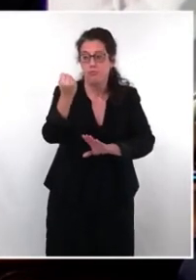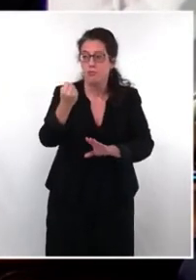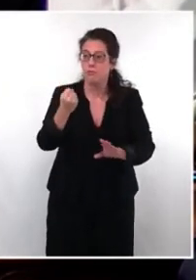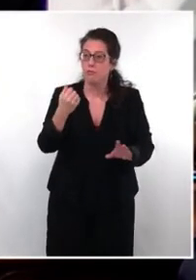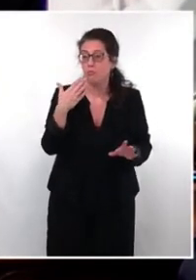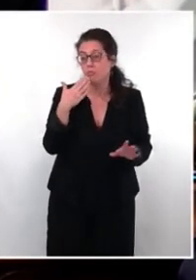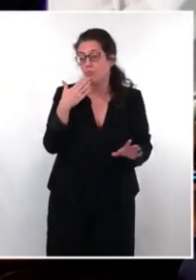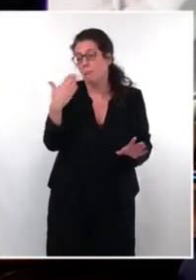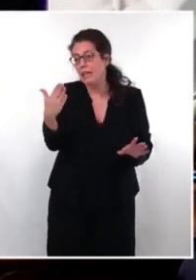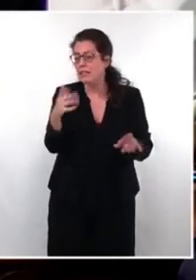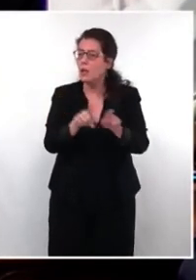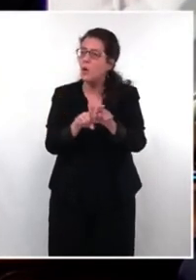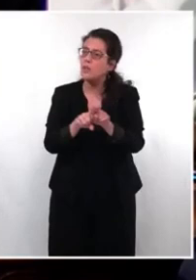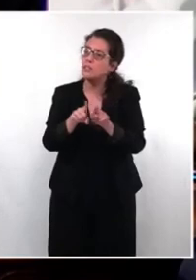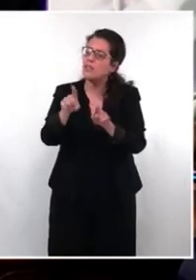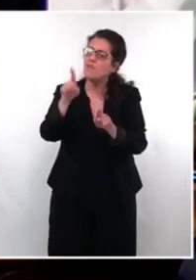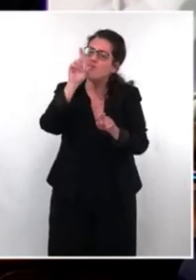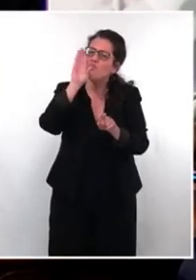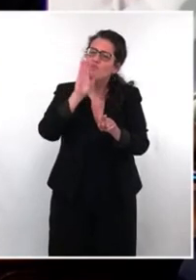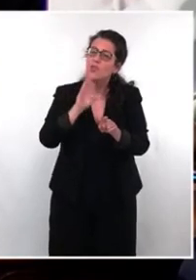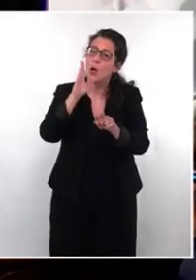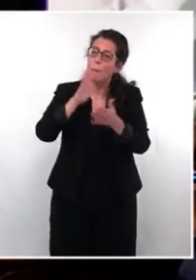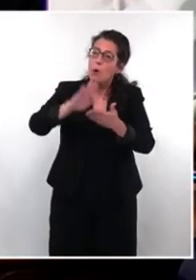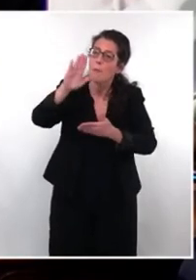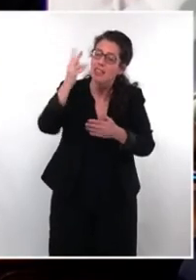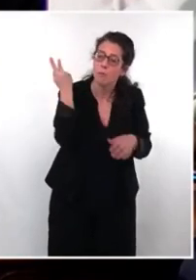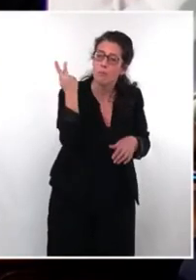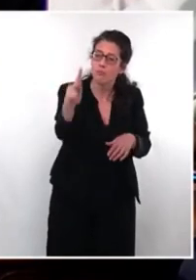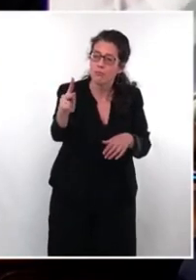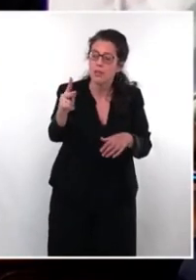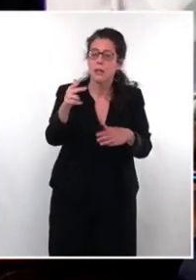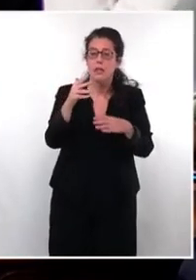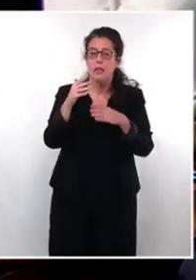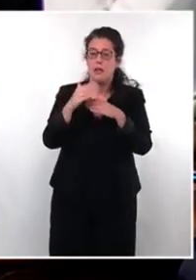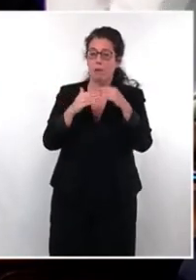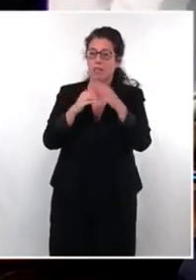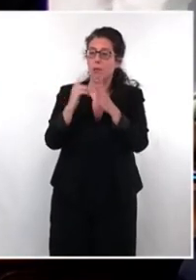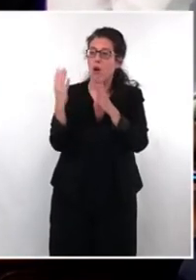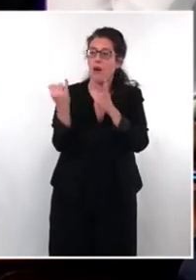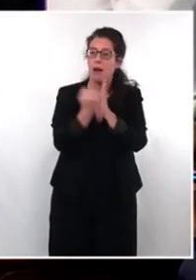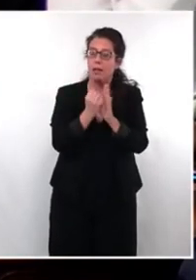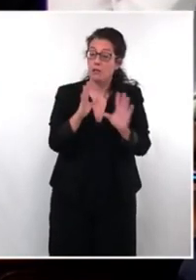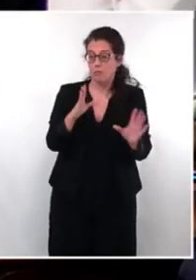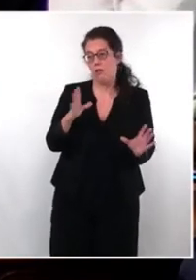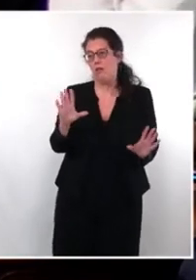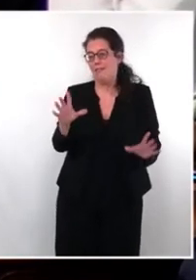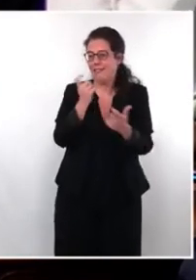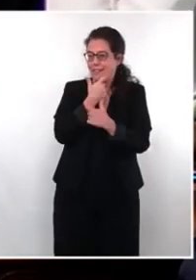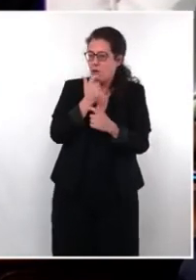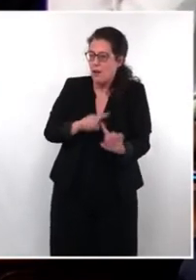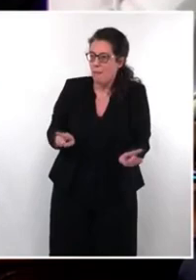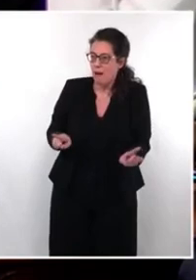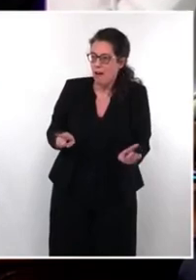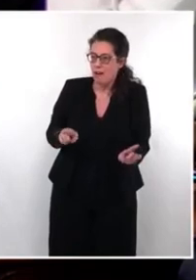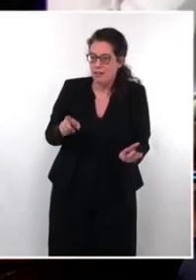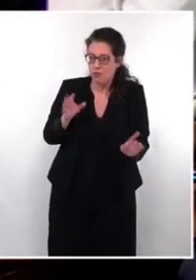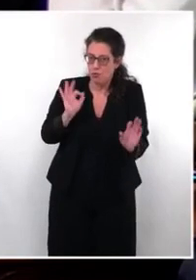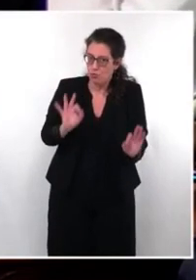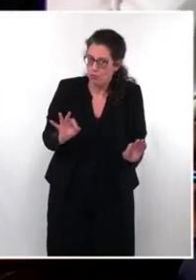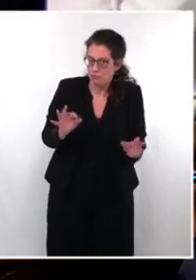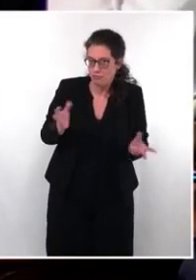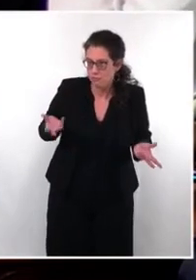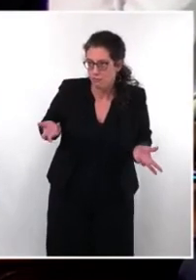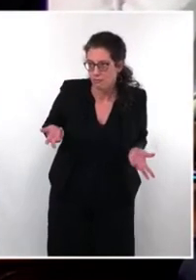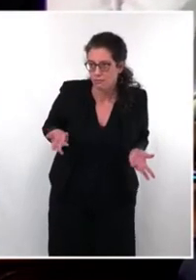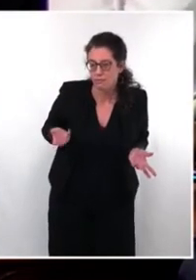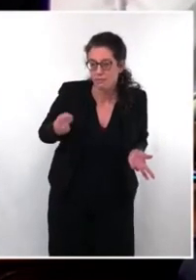revanche de nous dire ce qu'il en est d'une promesse qui est la vôtre, celle du bâtiment, du label bâtiment frugal. Non mais monsieur le maire, rigolez pas, je vous dis juste que vous